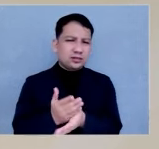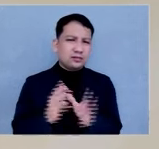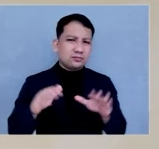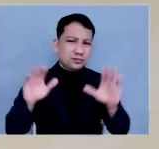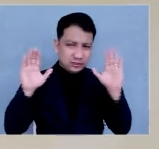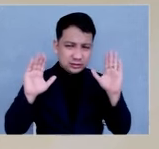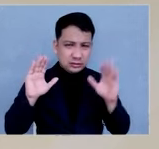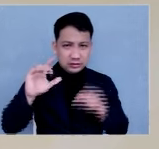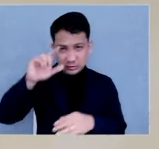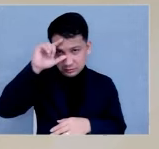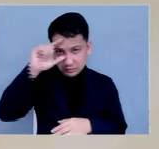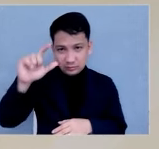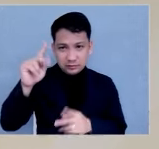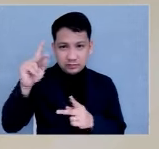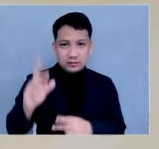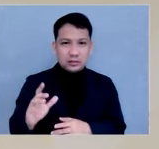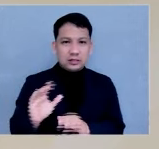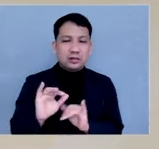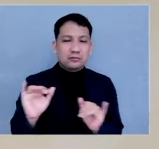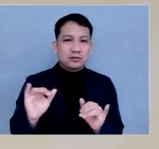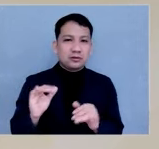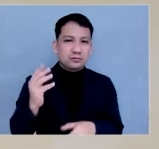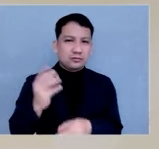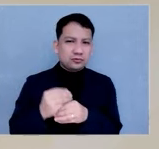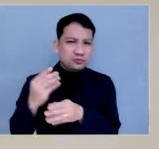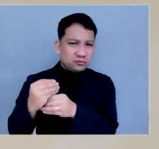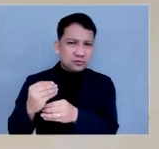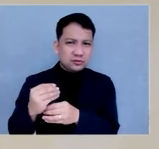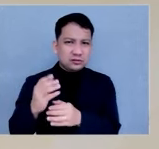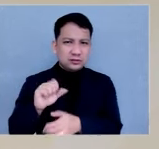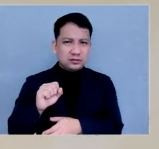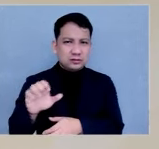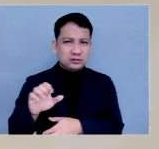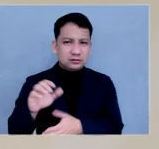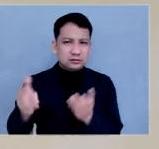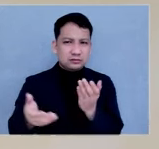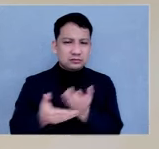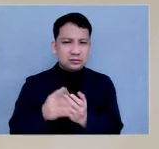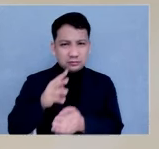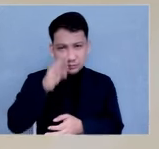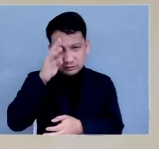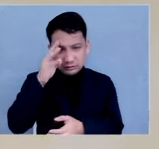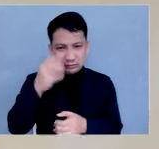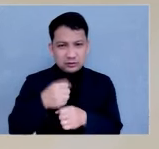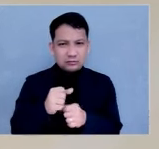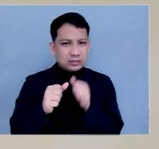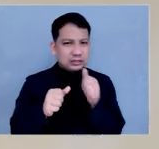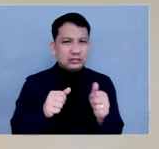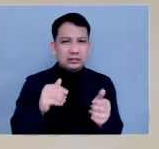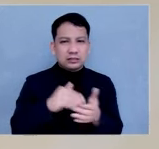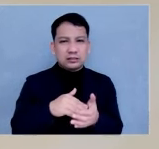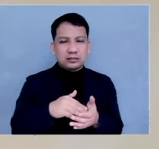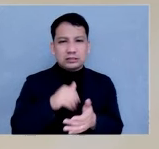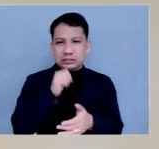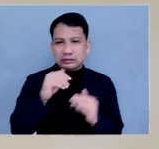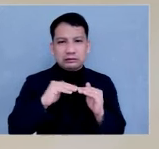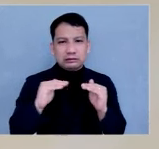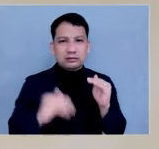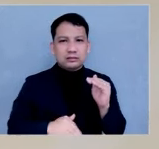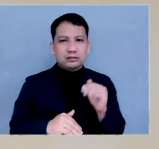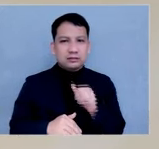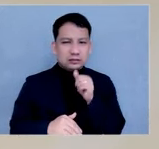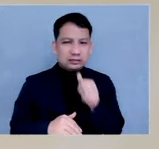Nag-surrender na si Pastor, and to add more cases, unfounded cases against him, would not only be unjust, it would also